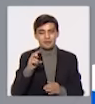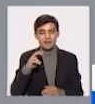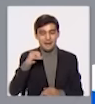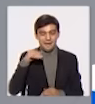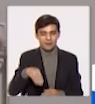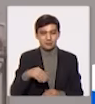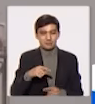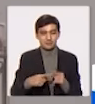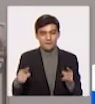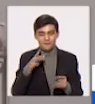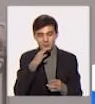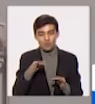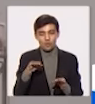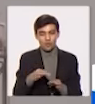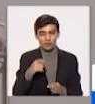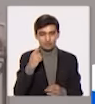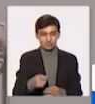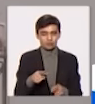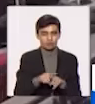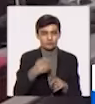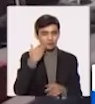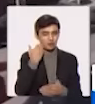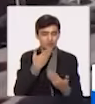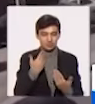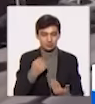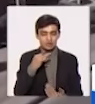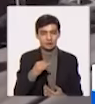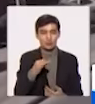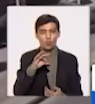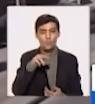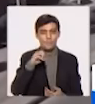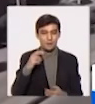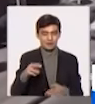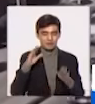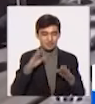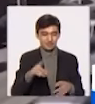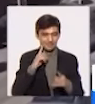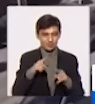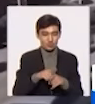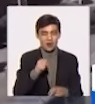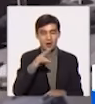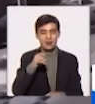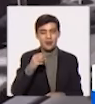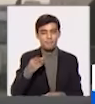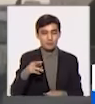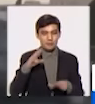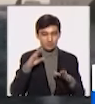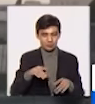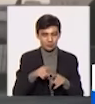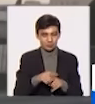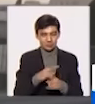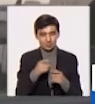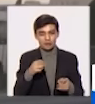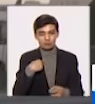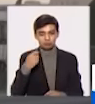бағада тұруы АқШ үшін өте тиімсіз. Ал ОПЕК отырысында өктемді көрсеткен Арабия ұзақ уақыт көмірсутекті